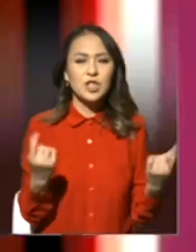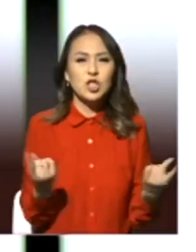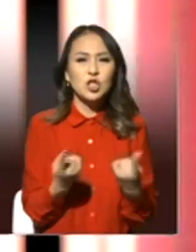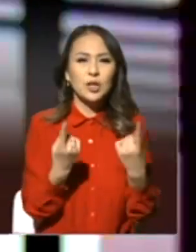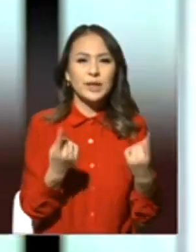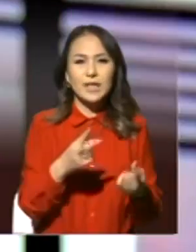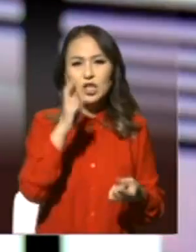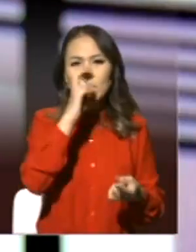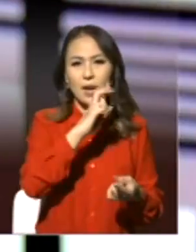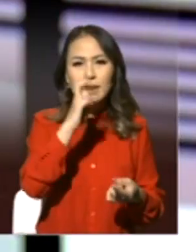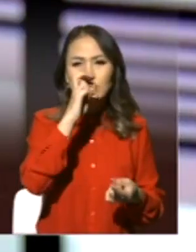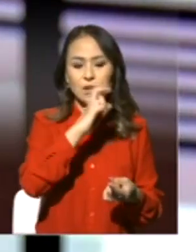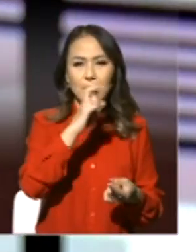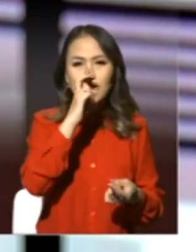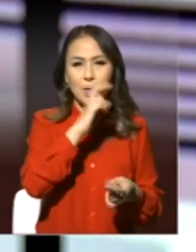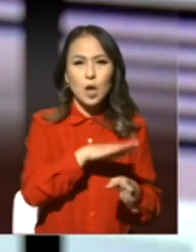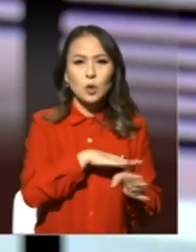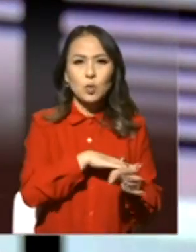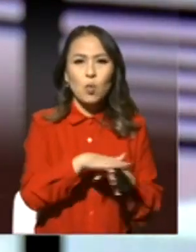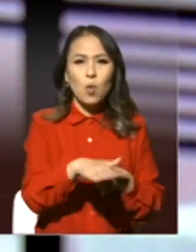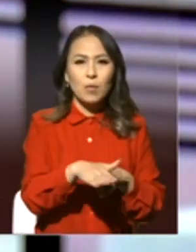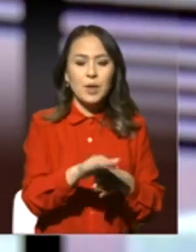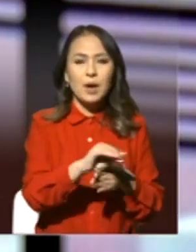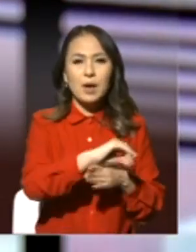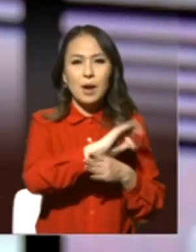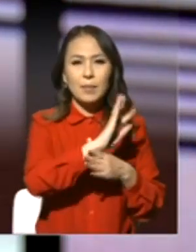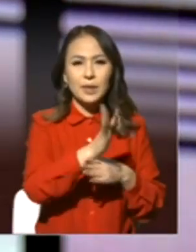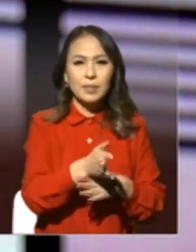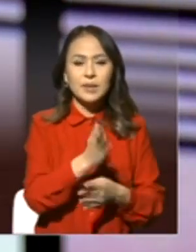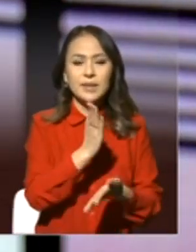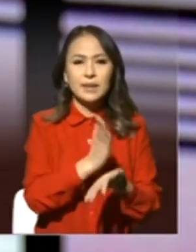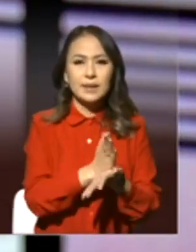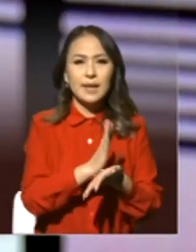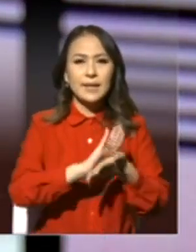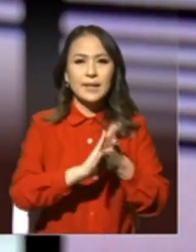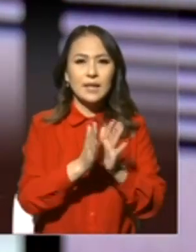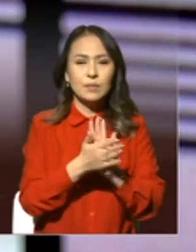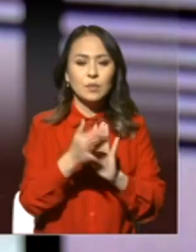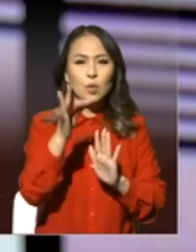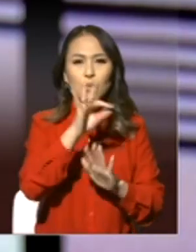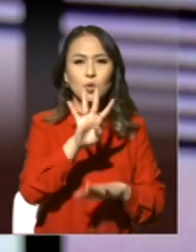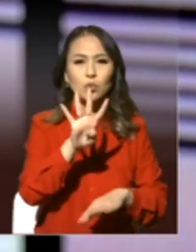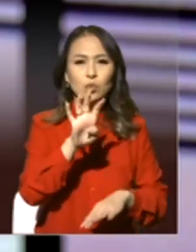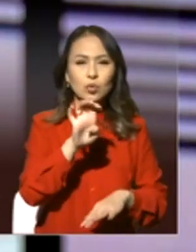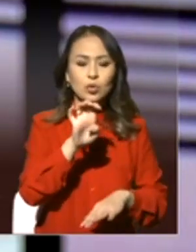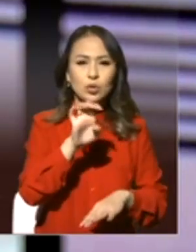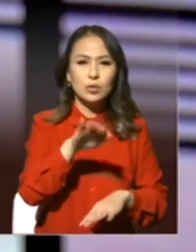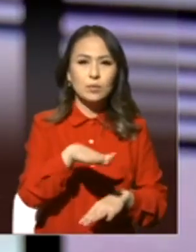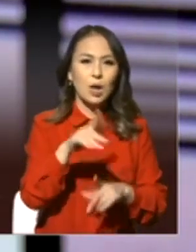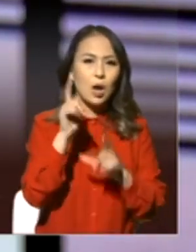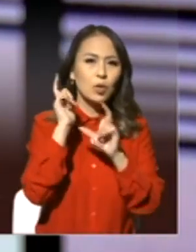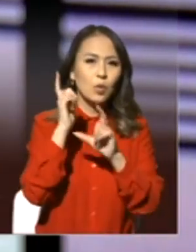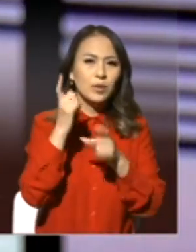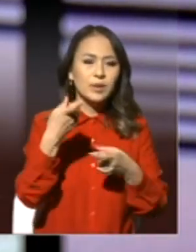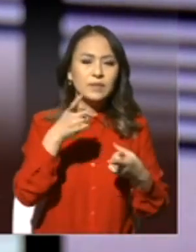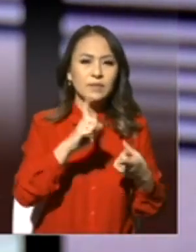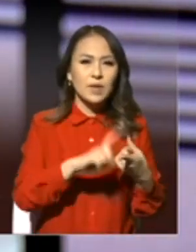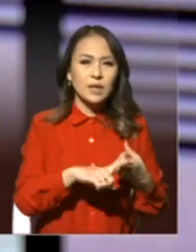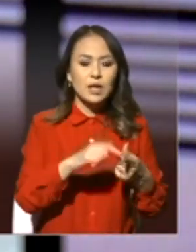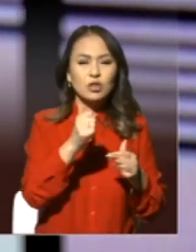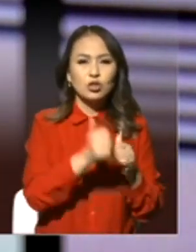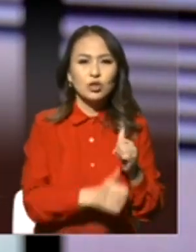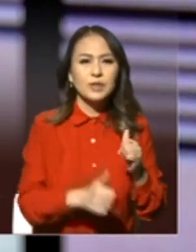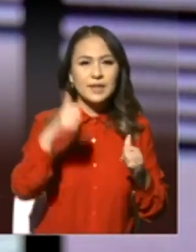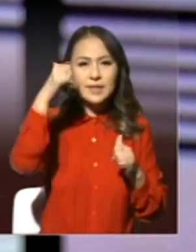жеңілдетілген жанар жағармай толығымен қамтамасыз етілген келісім туралы айтып кетті, 400 мың тоннадан астам. Бұл бір. Екіншіден жыл